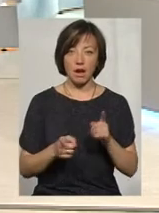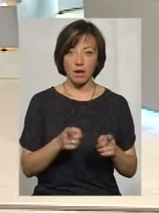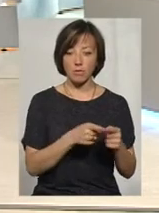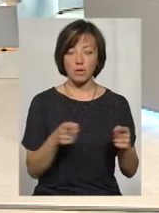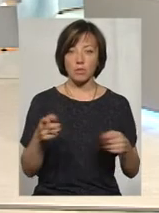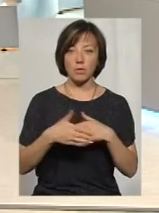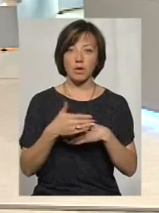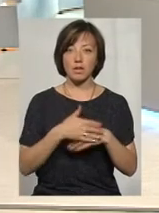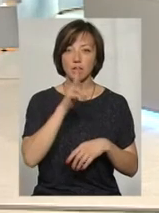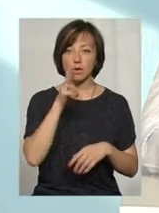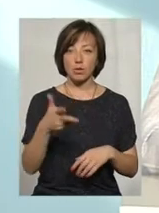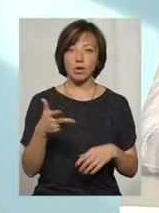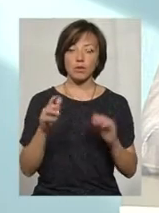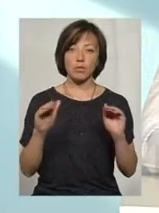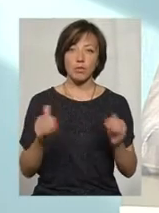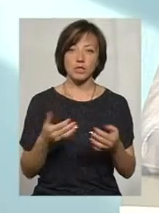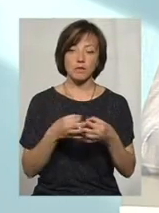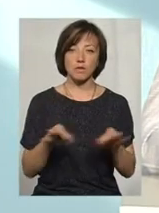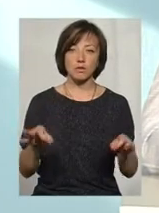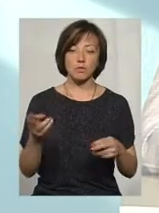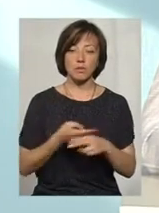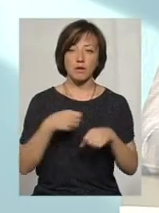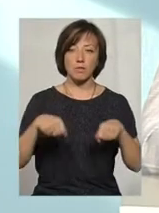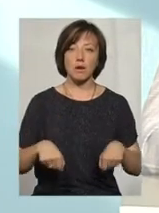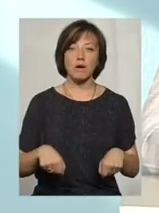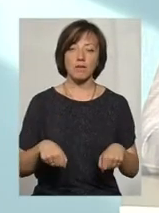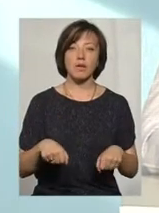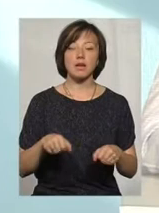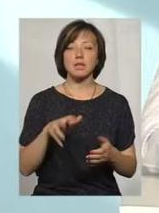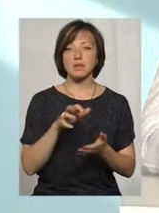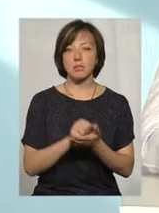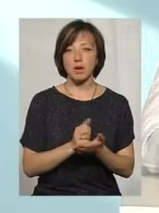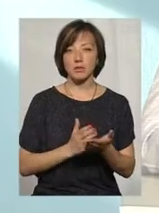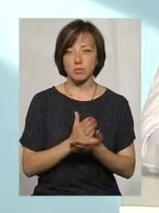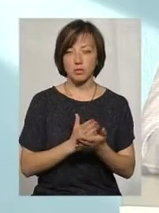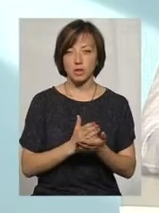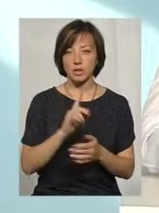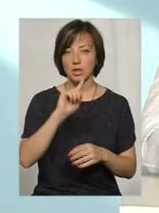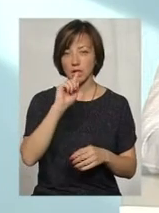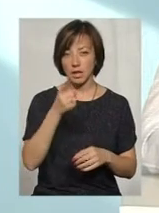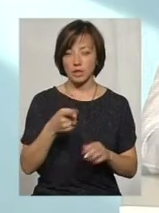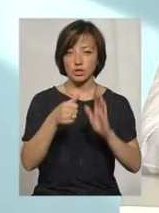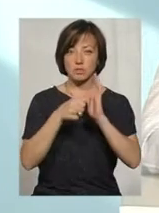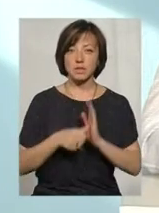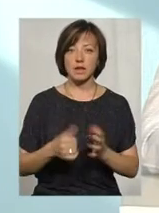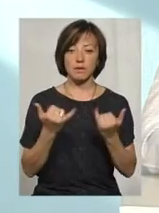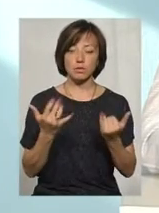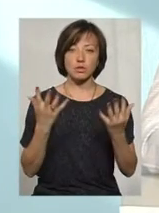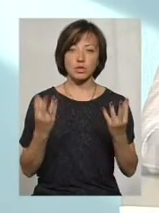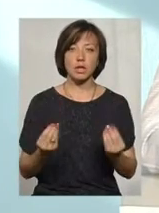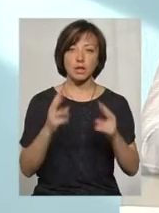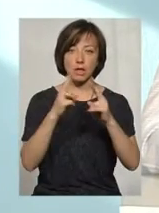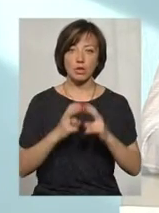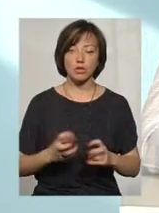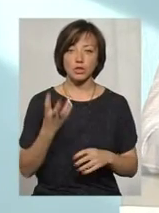3 років обмеження волі з позбавленням права обіймати посади на рік і 6 місяців. І на сьогоднішній день на розгляді